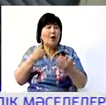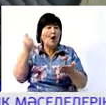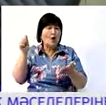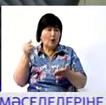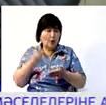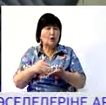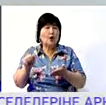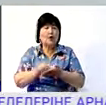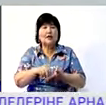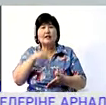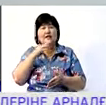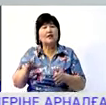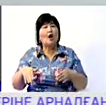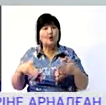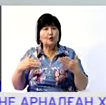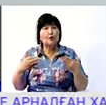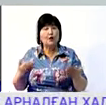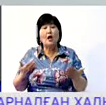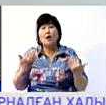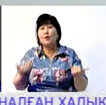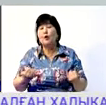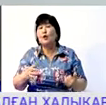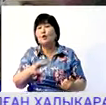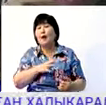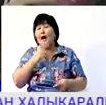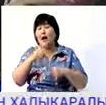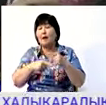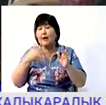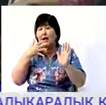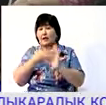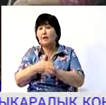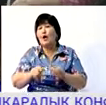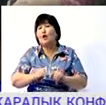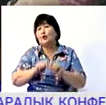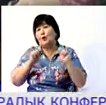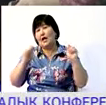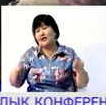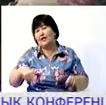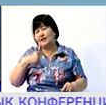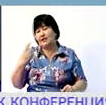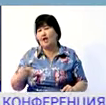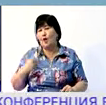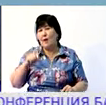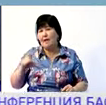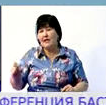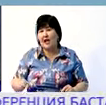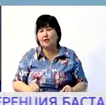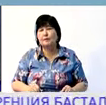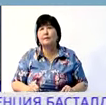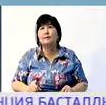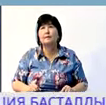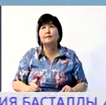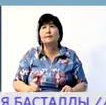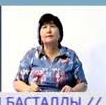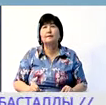құжаттар қоғам назарына ұсынылуда. Бұл бай мұрамызды танып білуге жол ашады дейді мамандар. Елгай Асылбек, Бекболат Әбденов,